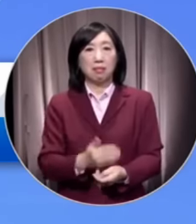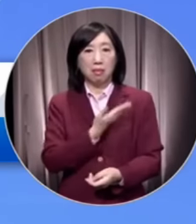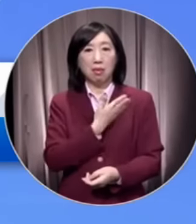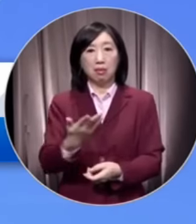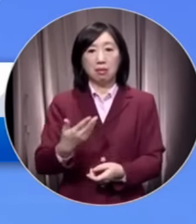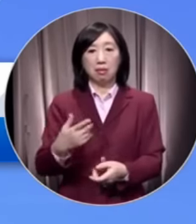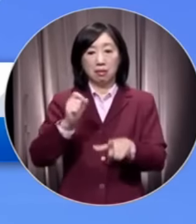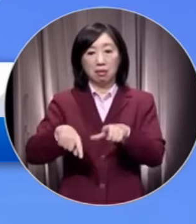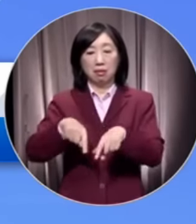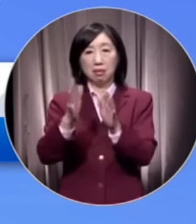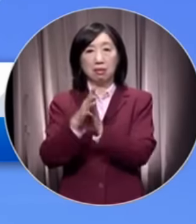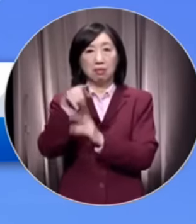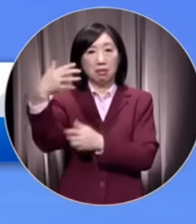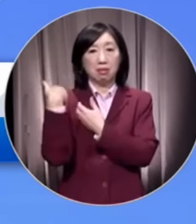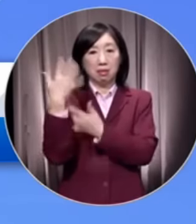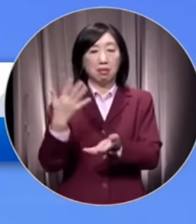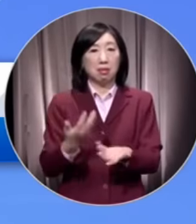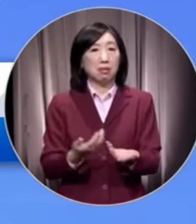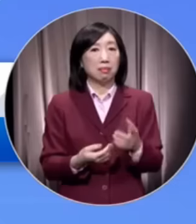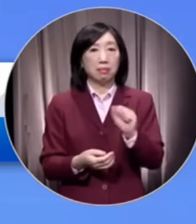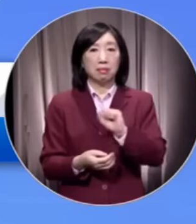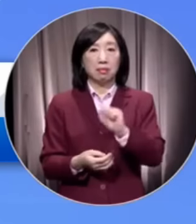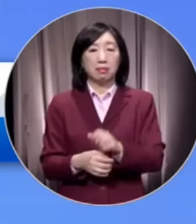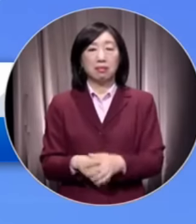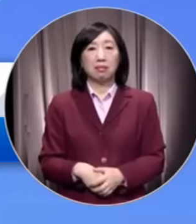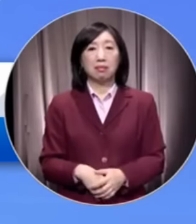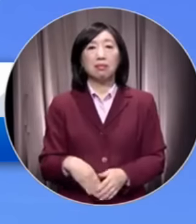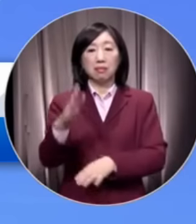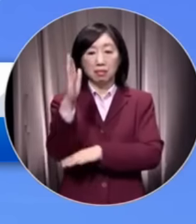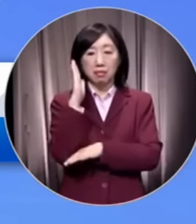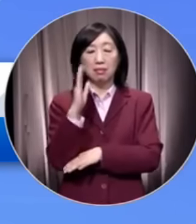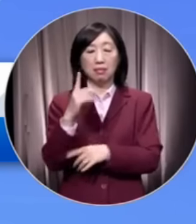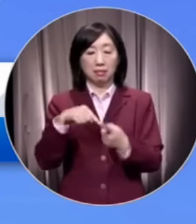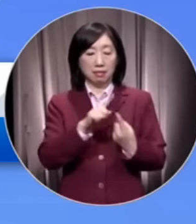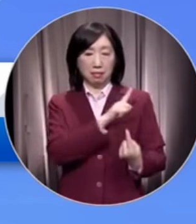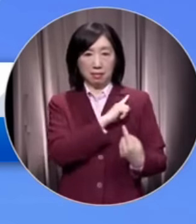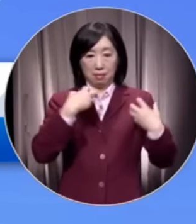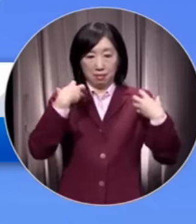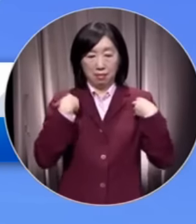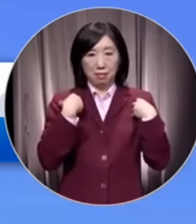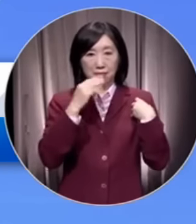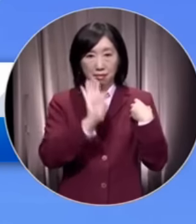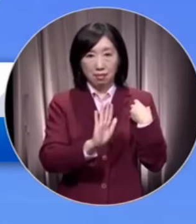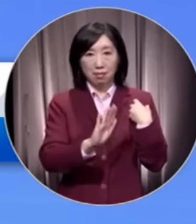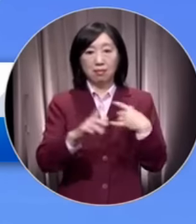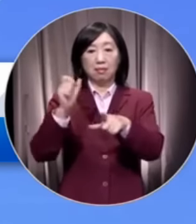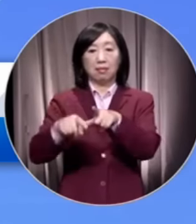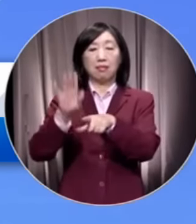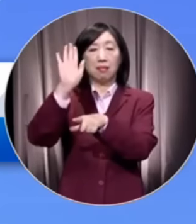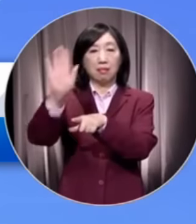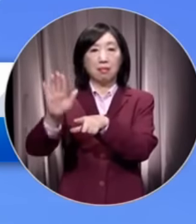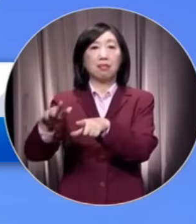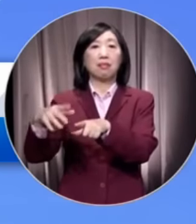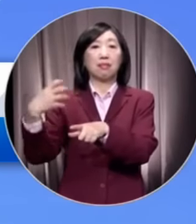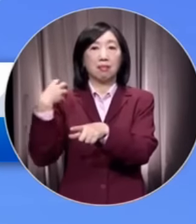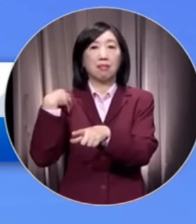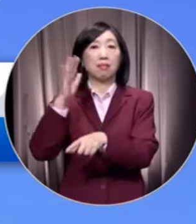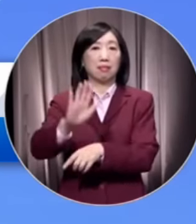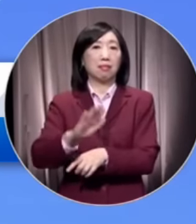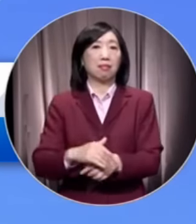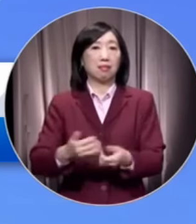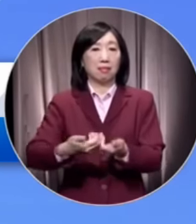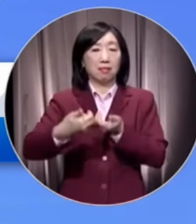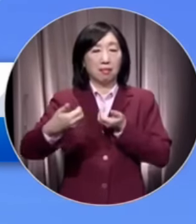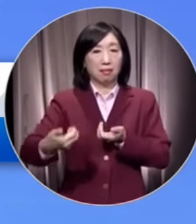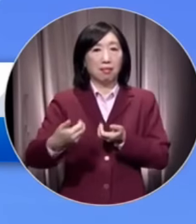受。所以真正讲起来，政府有政府的责任，企业界有企业的责任。政府的责任是什